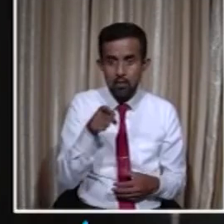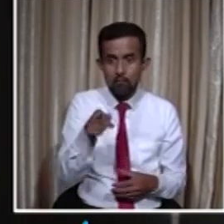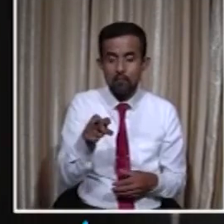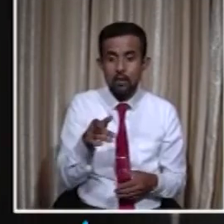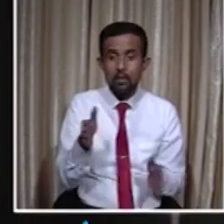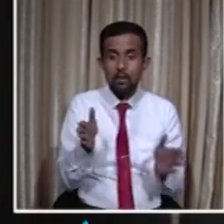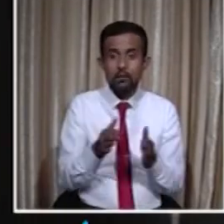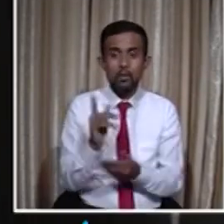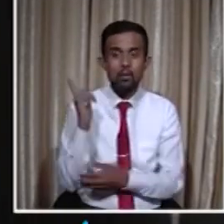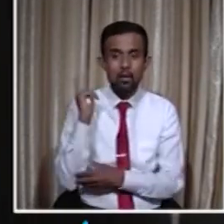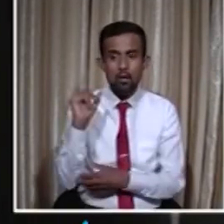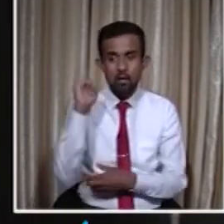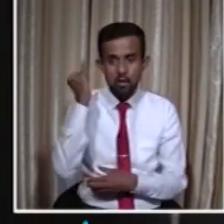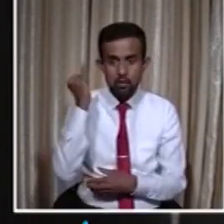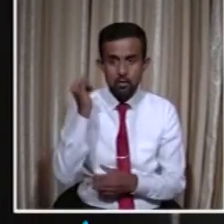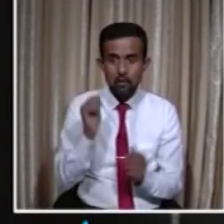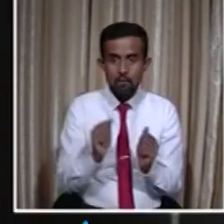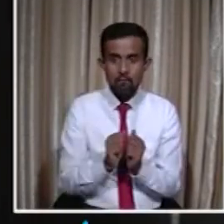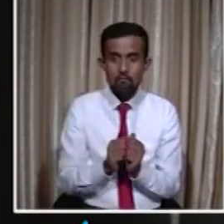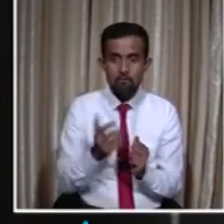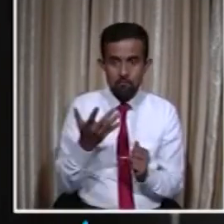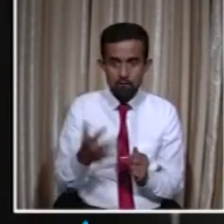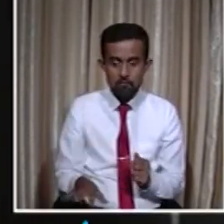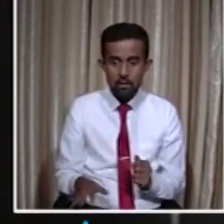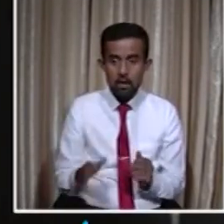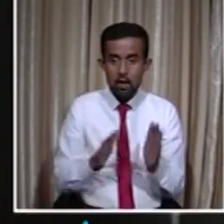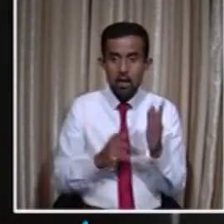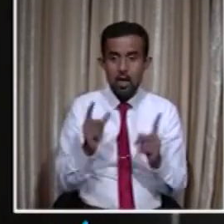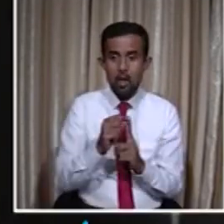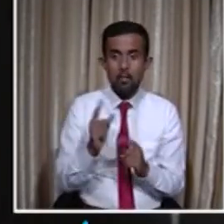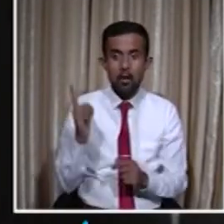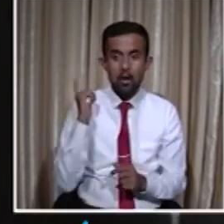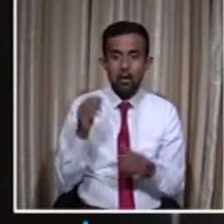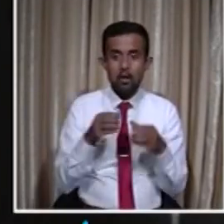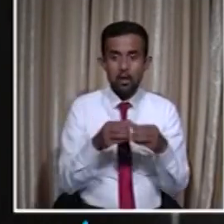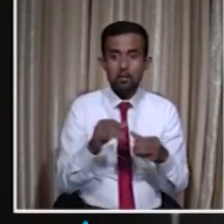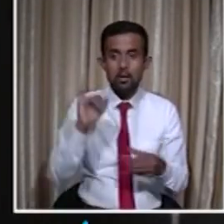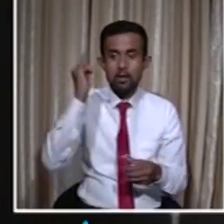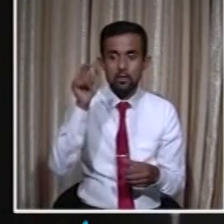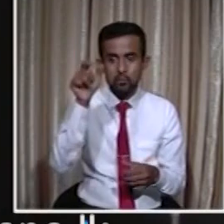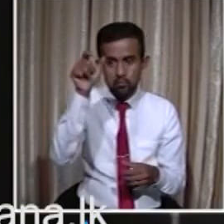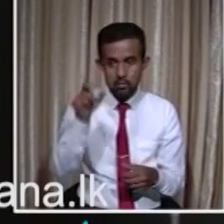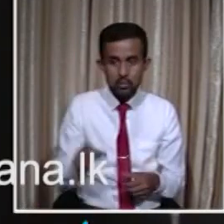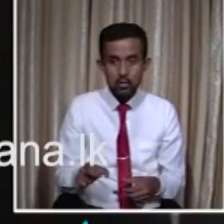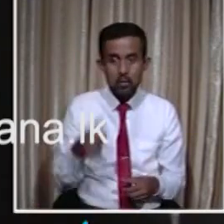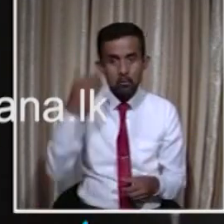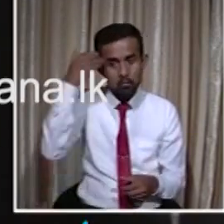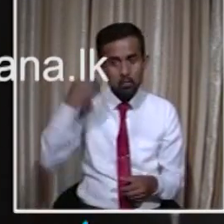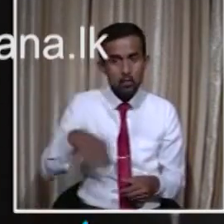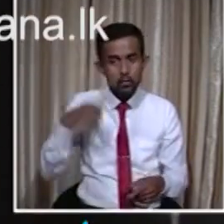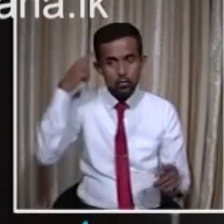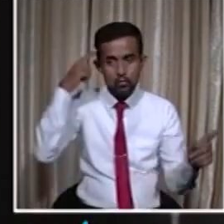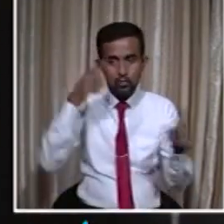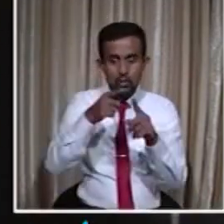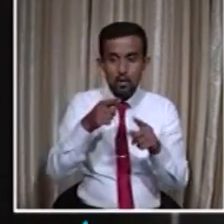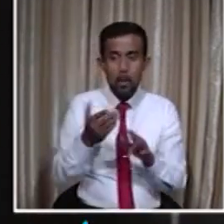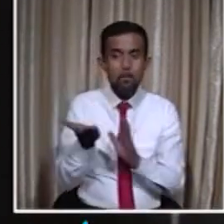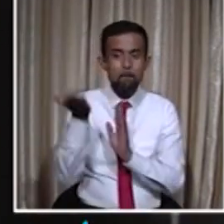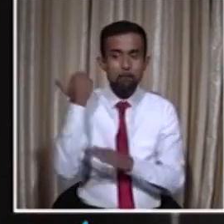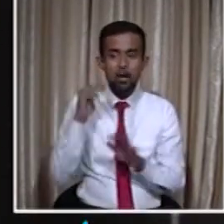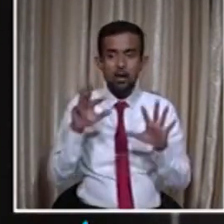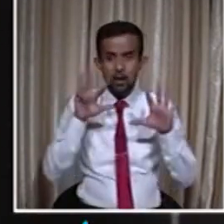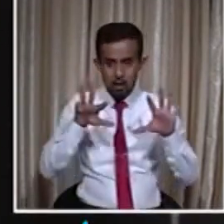එතුමාගේ ආරක්ෂක නිලධාරියා හැටියට කටයුතු කරපු ඇමති ආරක්ෂකංශයේ ඒ නිලධාරියාගේ අභාවය පිළිබඳවත් මේ පහුගිය 9